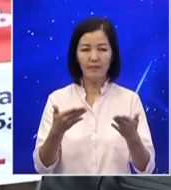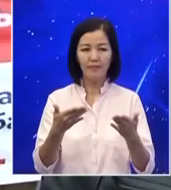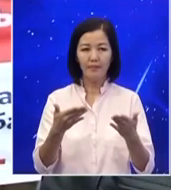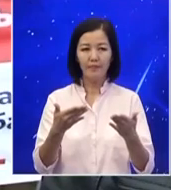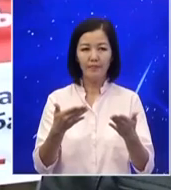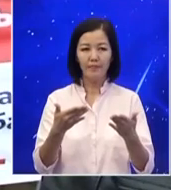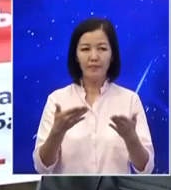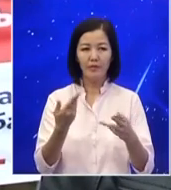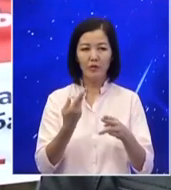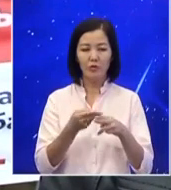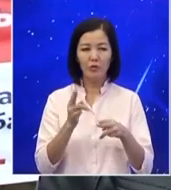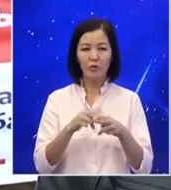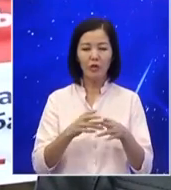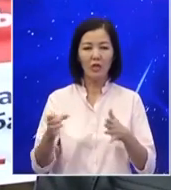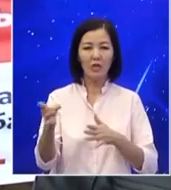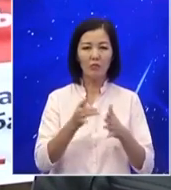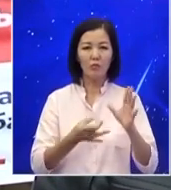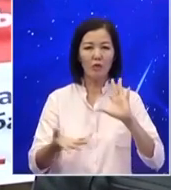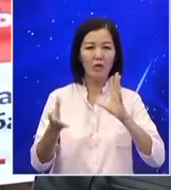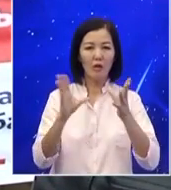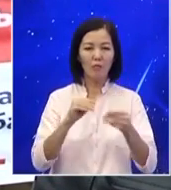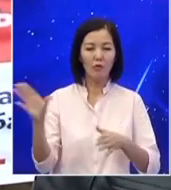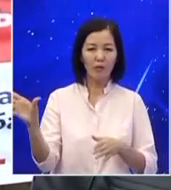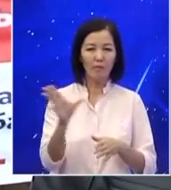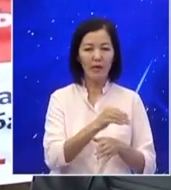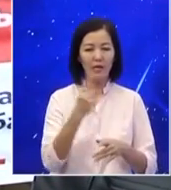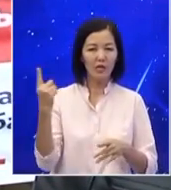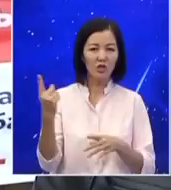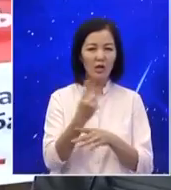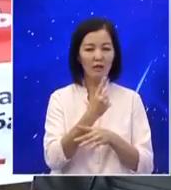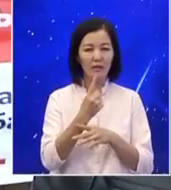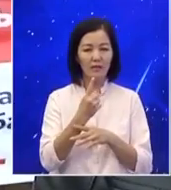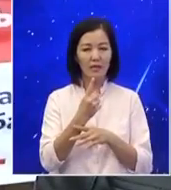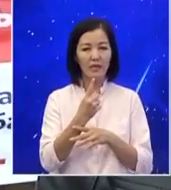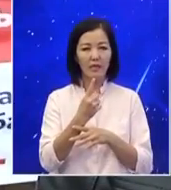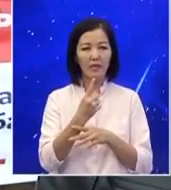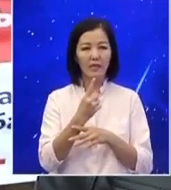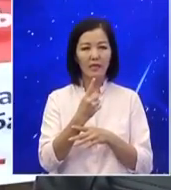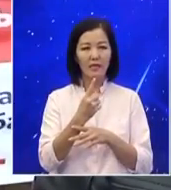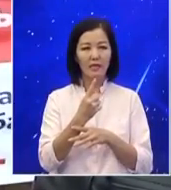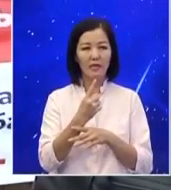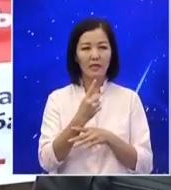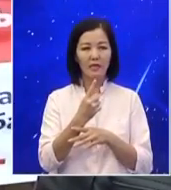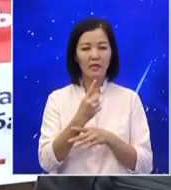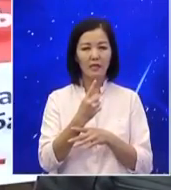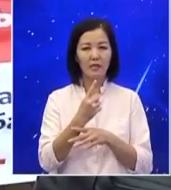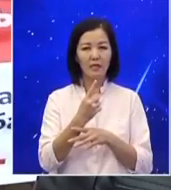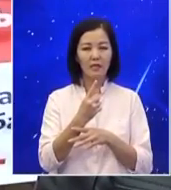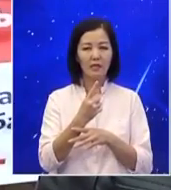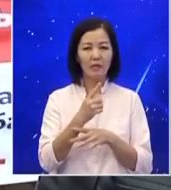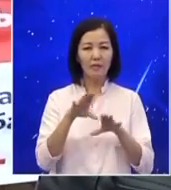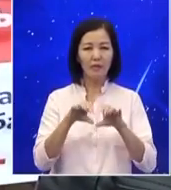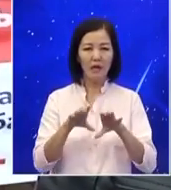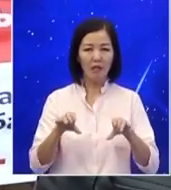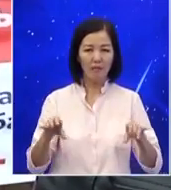өнімдері бар. Сон республикамыздағы жалғыз осы жанағы піспеген колбасасын